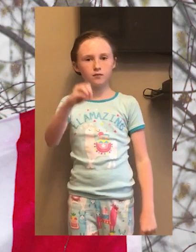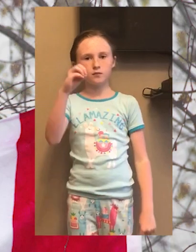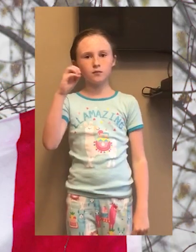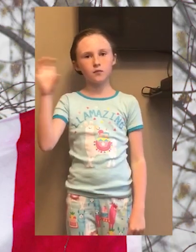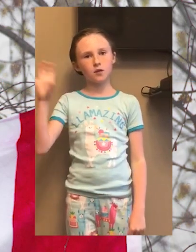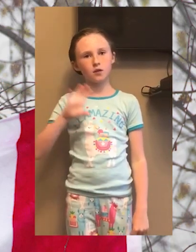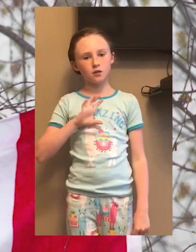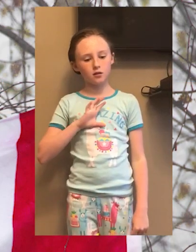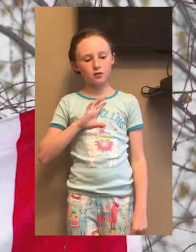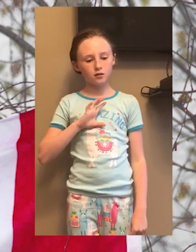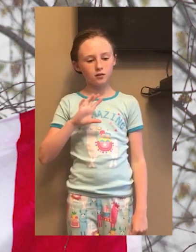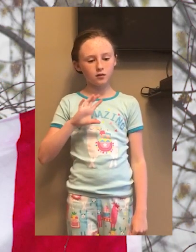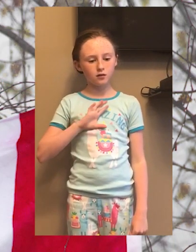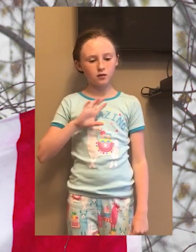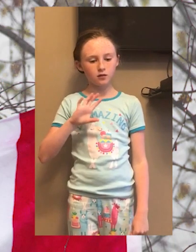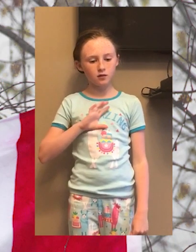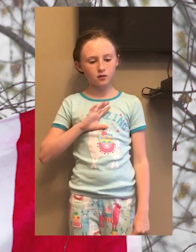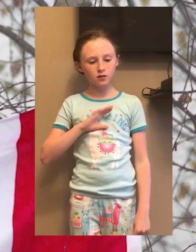trempée,